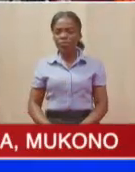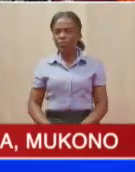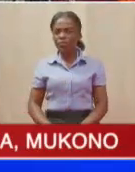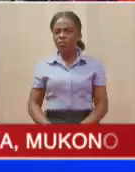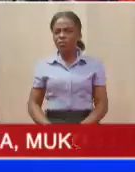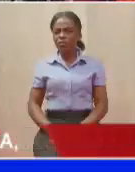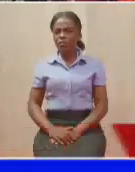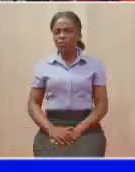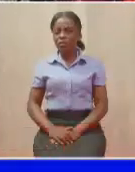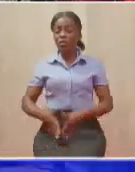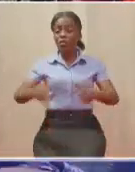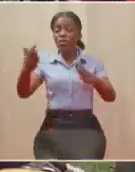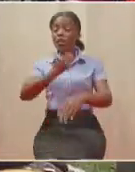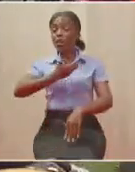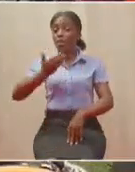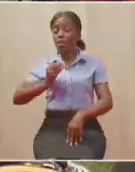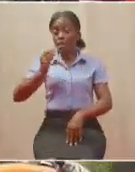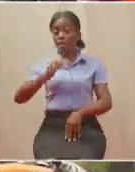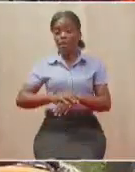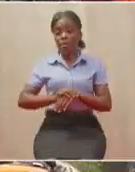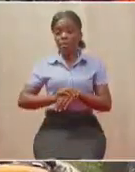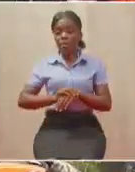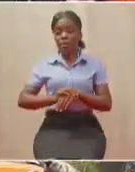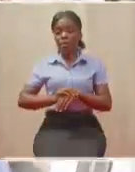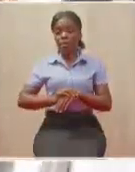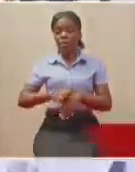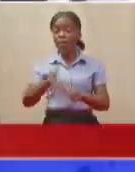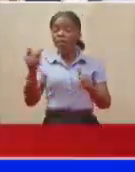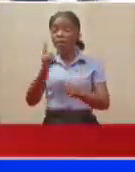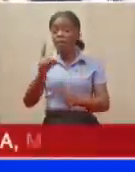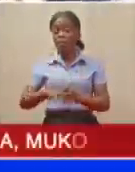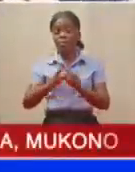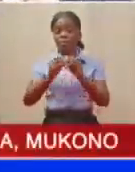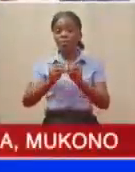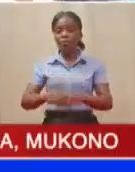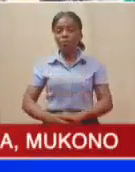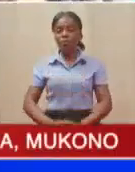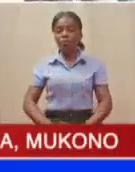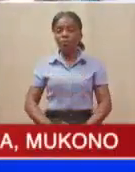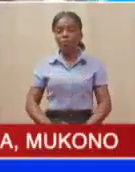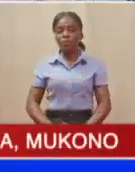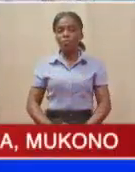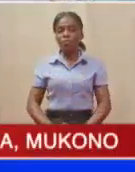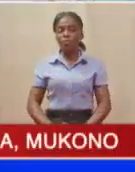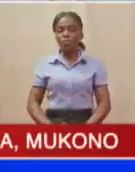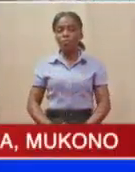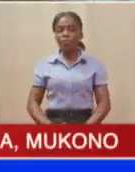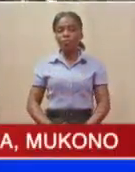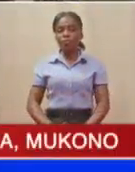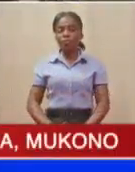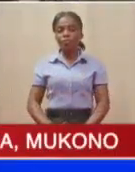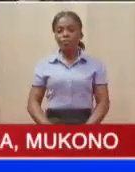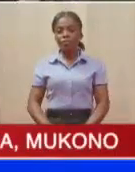ti amakubo gaffe gano agaebya si magne bulungi. Bya Eric Yiga, Salt TV, Omunyo.